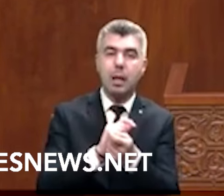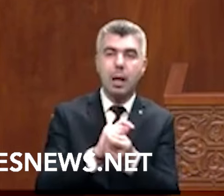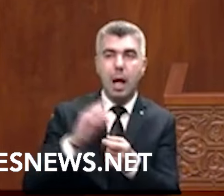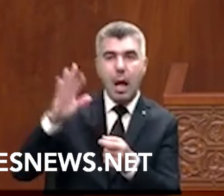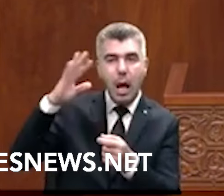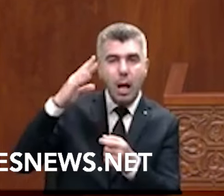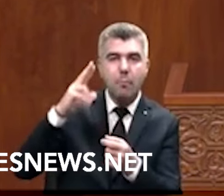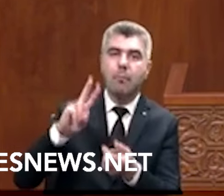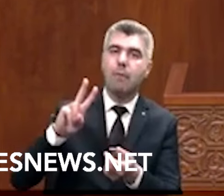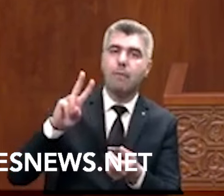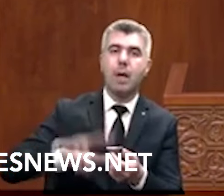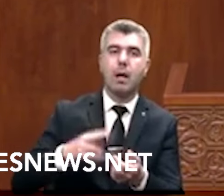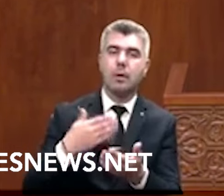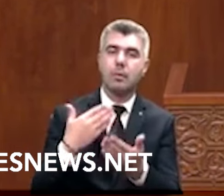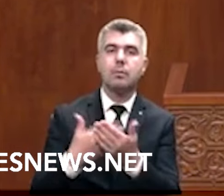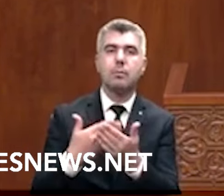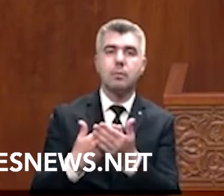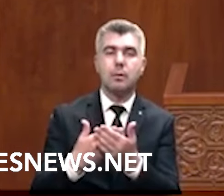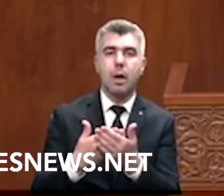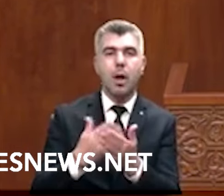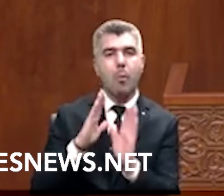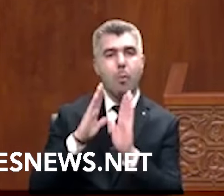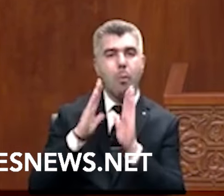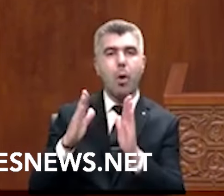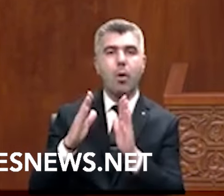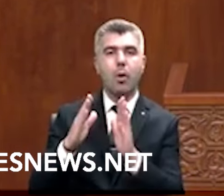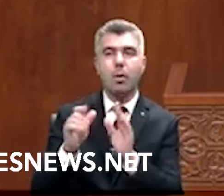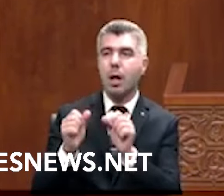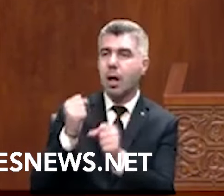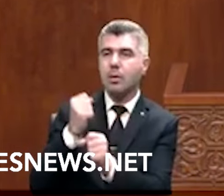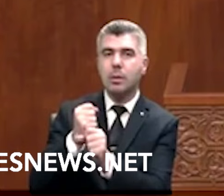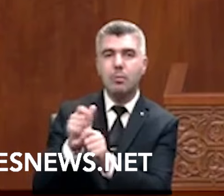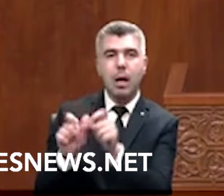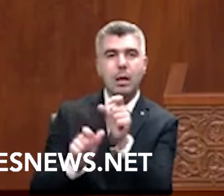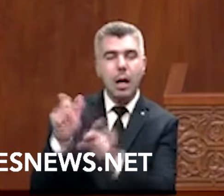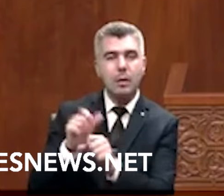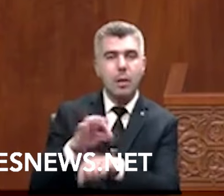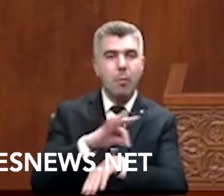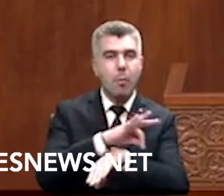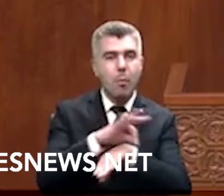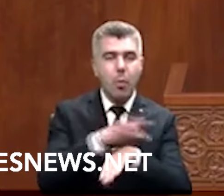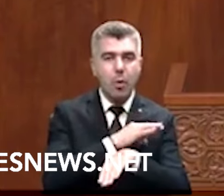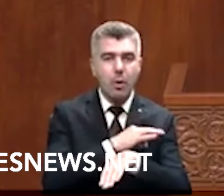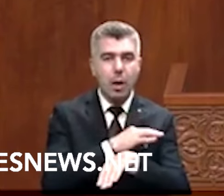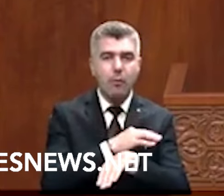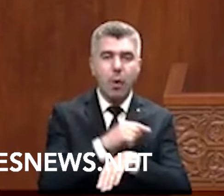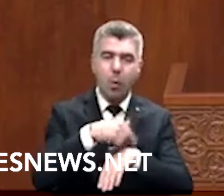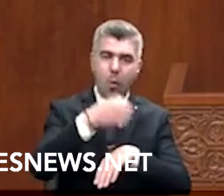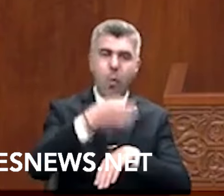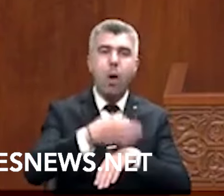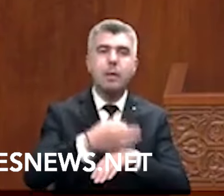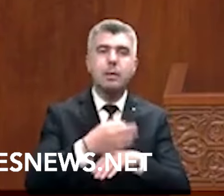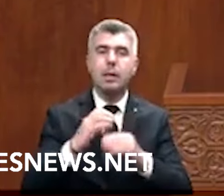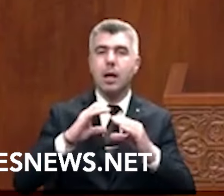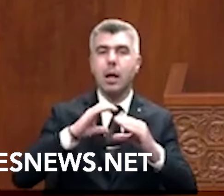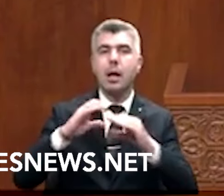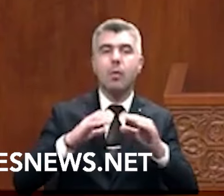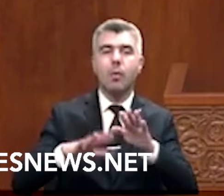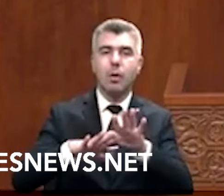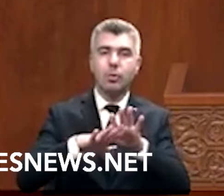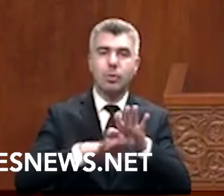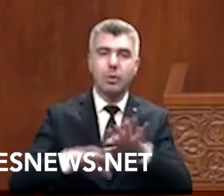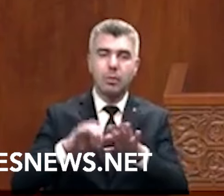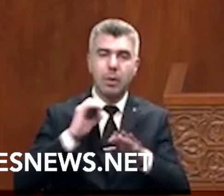حقيقه فهنيئا للطبقه العامله بهذه المكتسبات وهنيئا لها بماسه الحوار الاجتماعي من